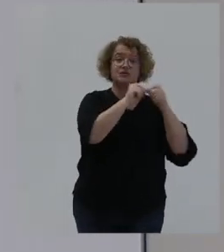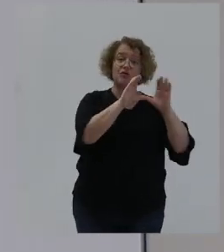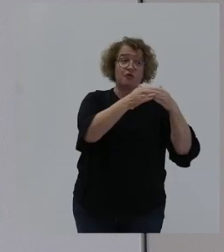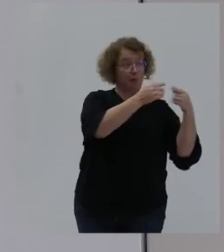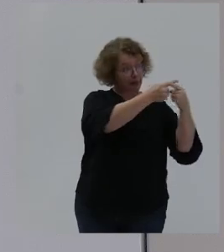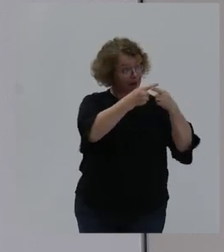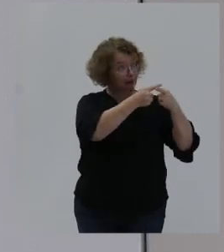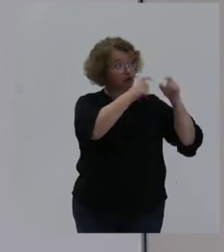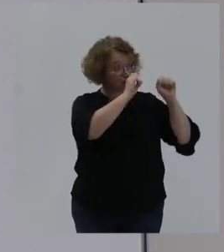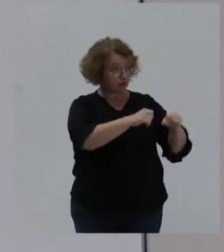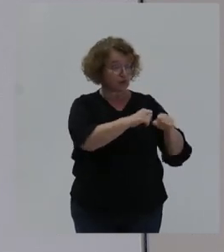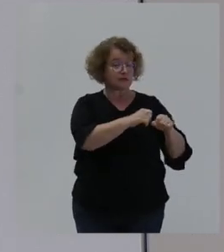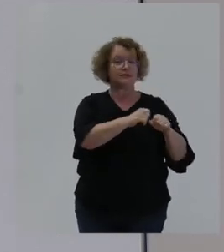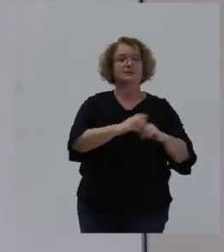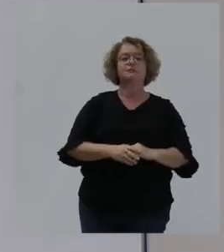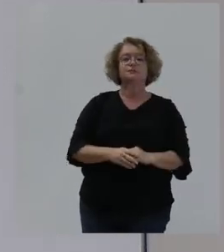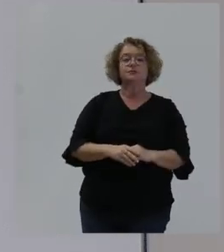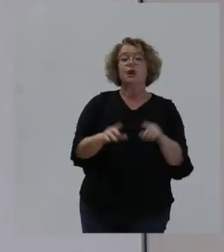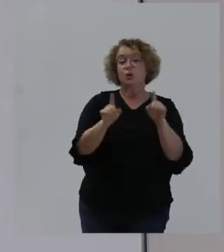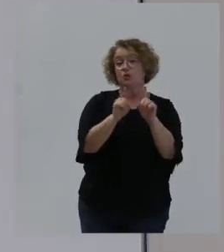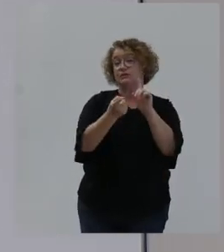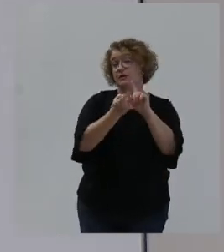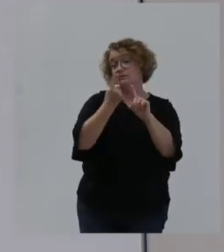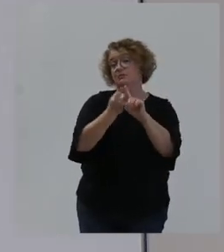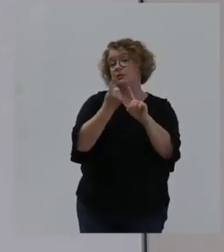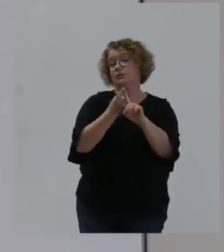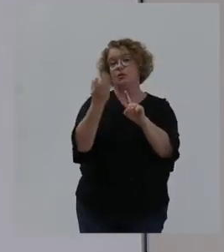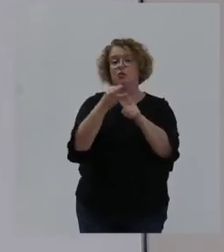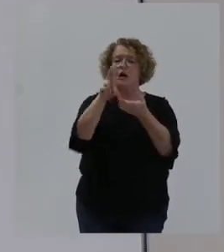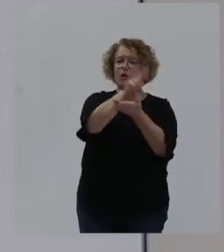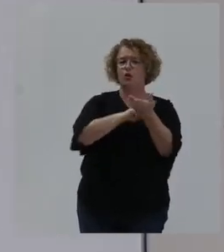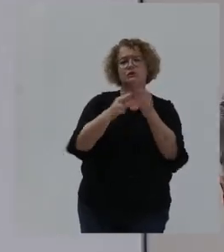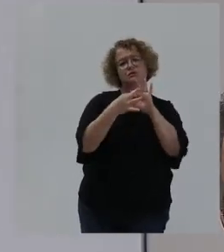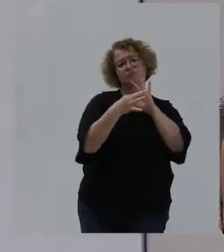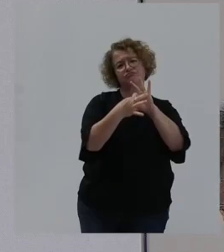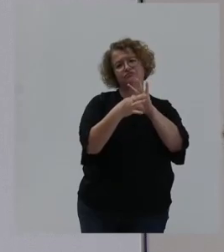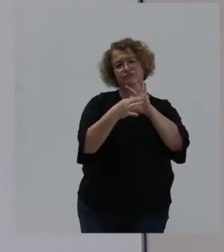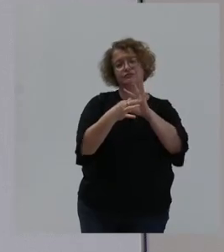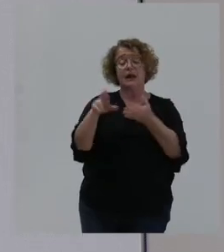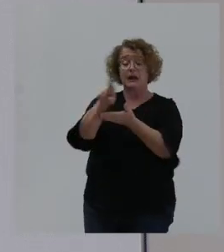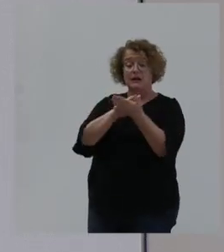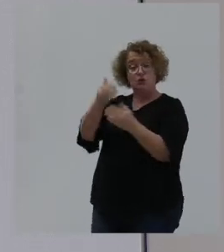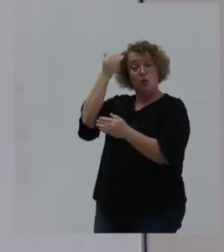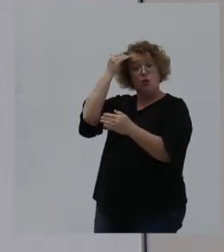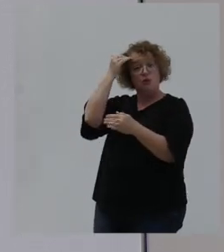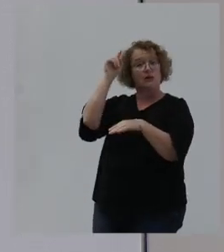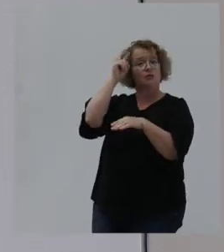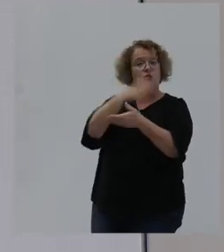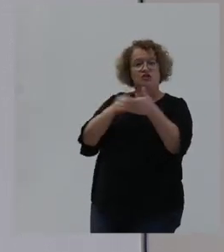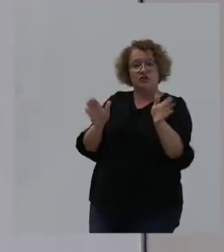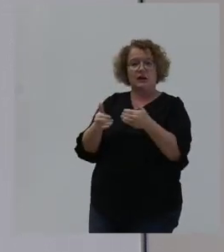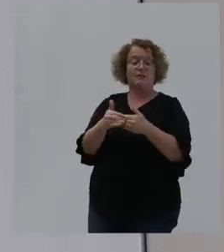partagées. Il faut impérativement renforcer notre relation avec la région, institution que je connais bien pour avoir travaillé 3 ans au